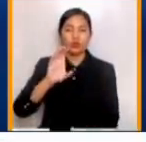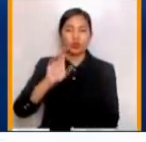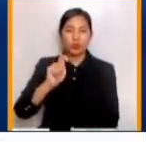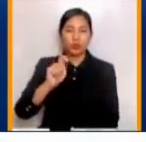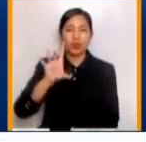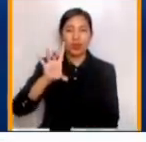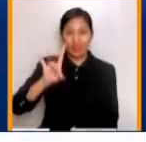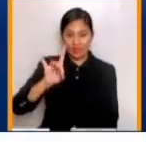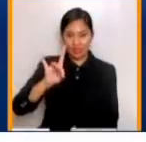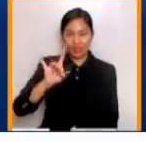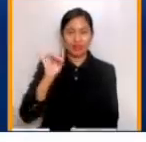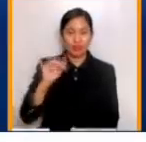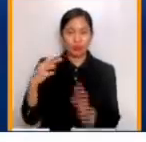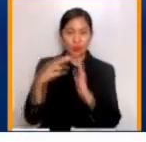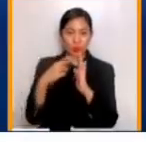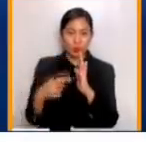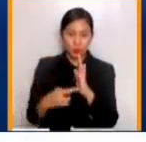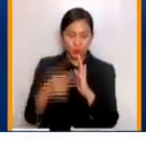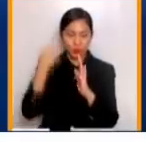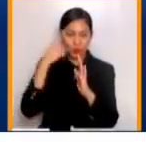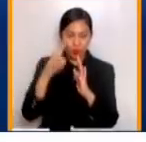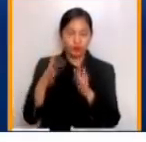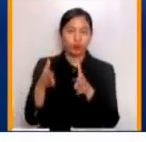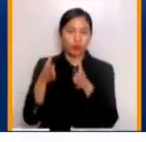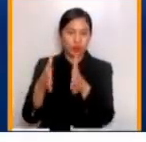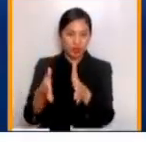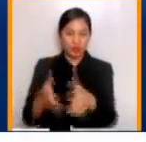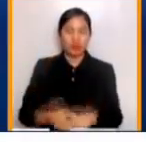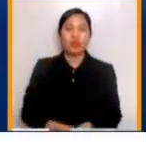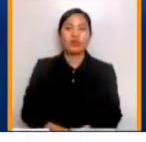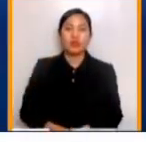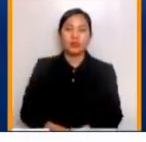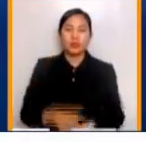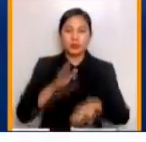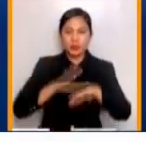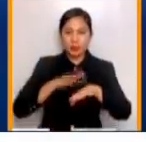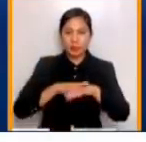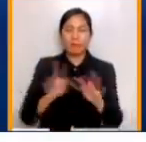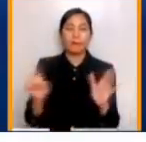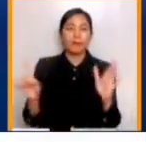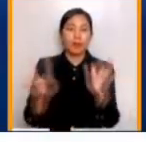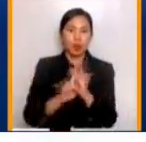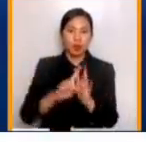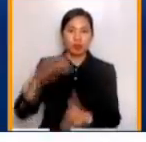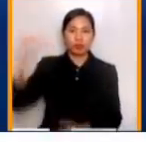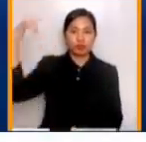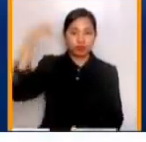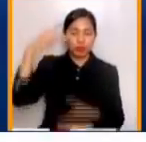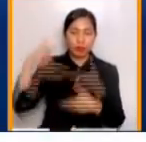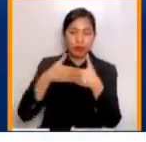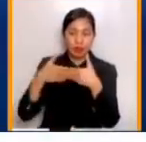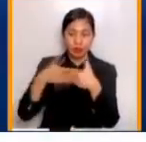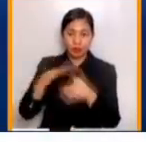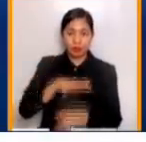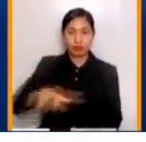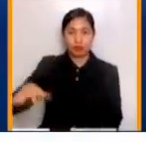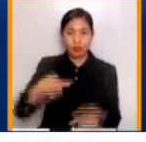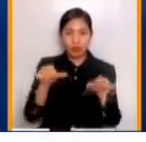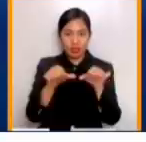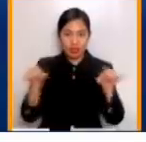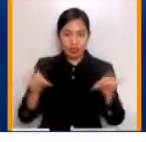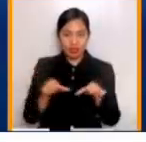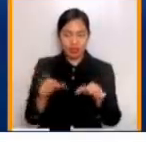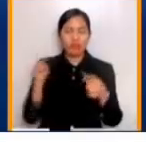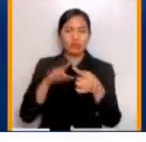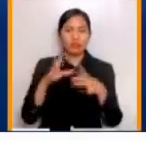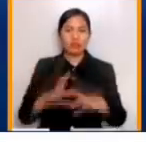scheme. Paalala po, no fly at fishing zone na rin ang 1 kilometro paikot ng lugar simula ngayong araw hanggang sa pagtatapos ng COC